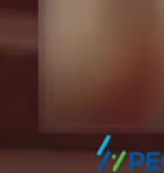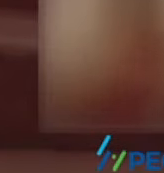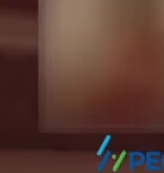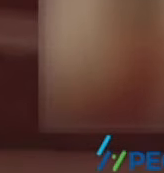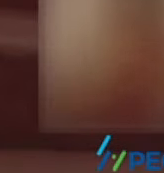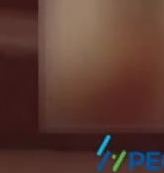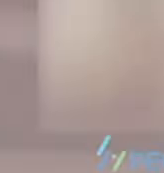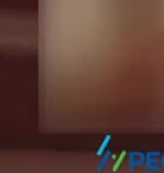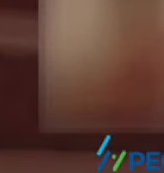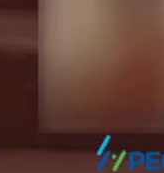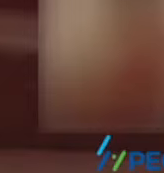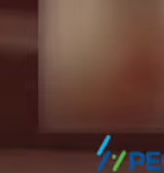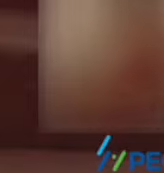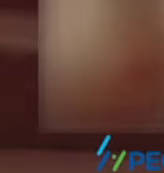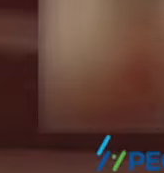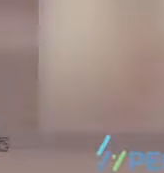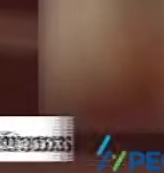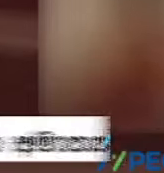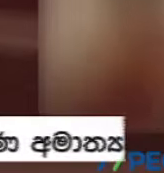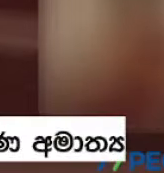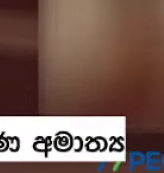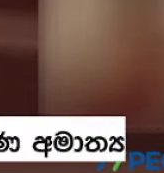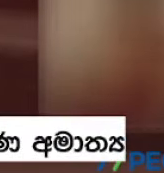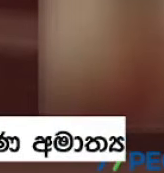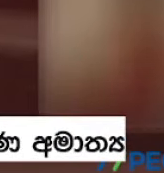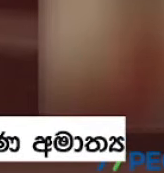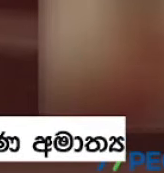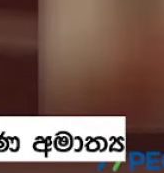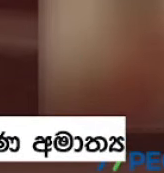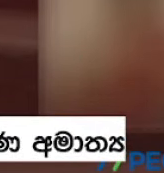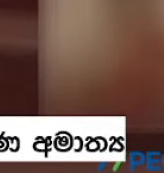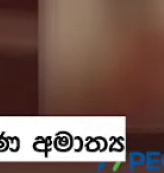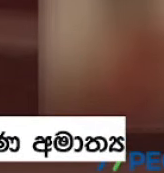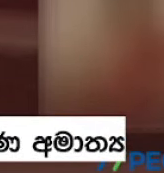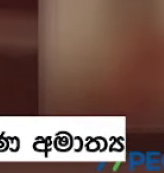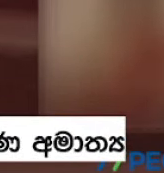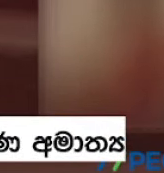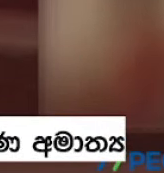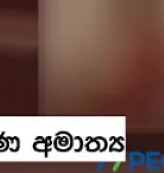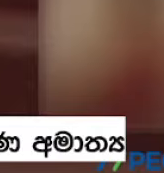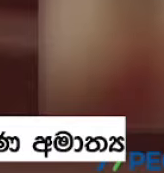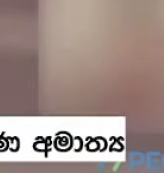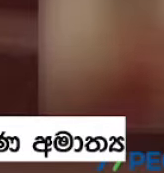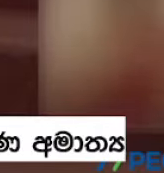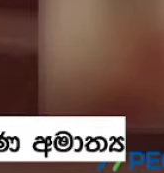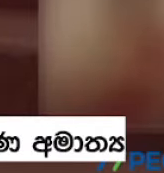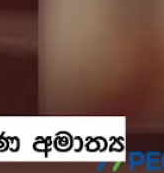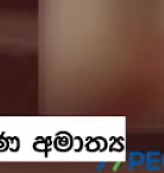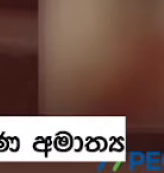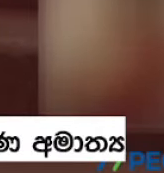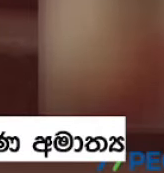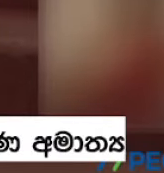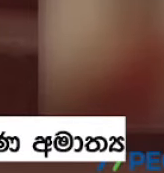නීතියත් එක්ක මම කියන්නේ පාපොච්චාරණය මත චූදිතයන් වර්ධකරුවන් කිරීමේ හැකියාව මේක පනතෙන් ඉවත් කරලා ඒ